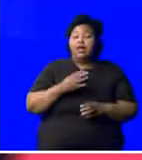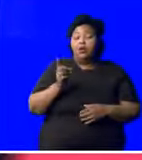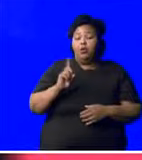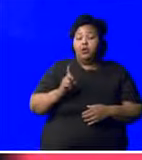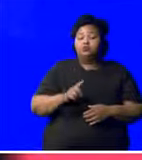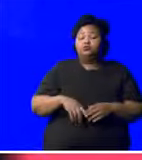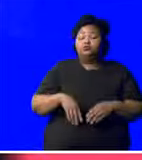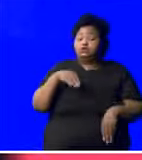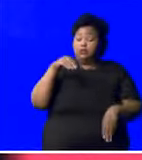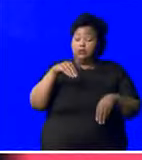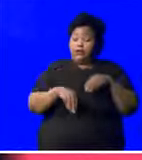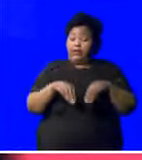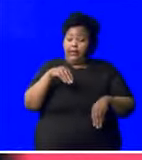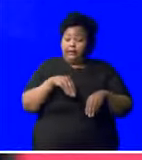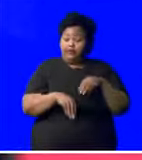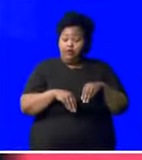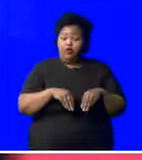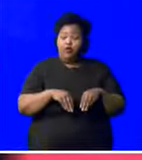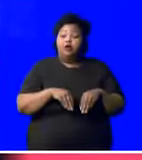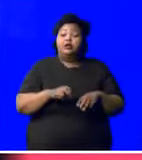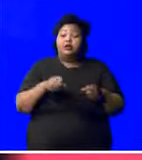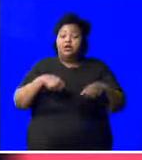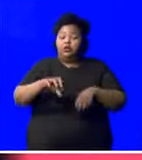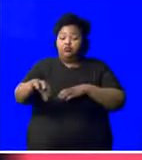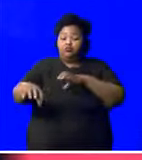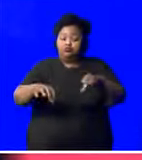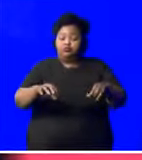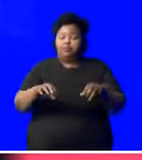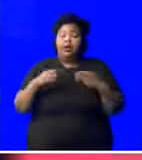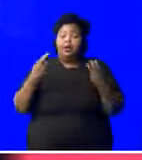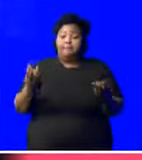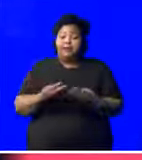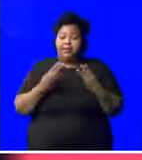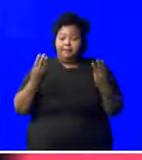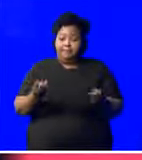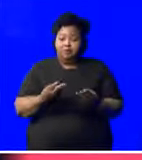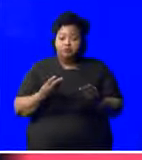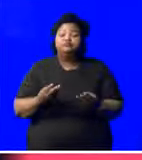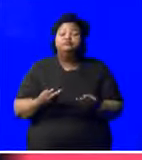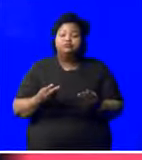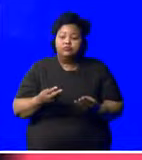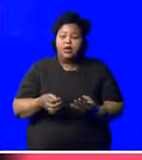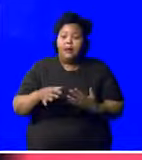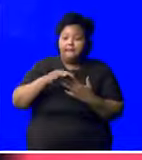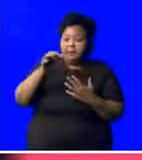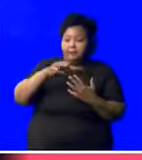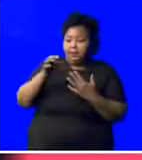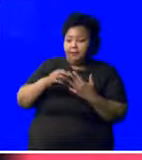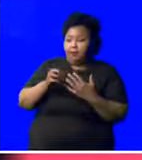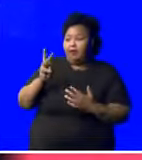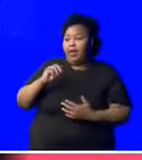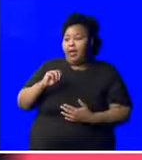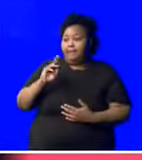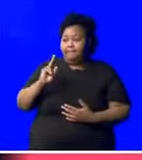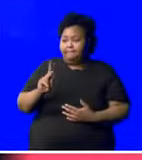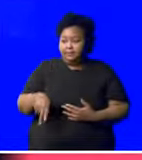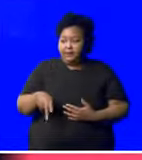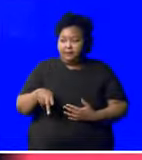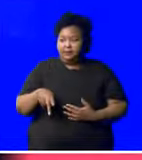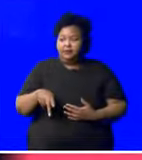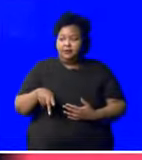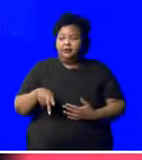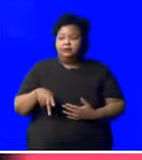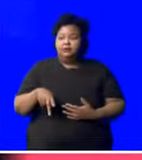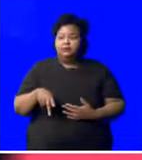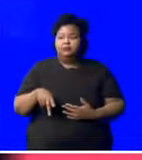muhle umhlaba wonke bengivala South Africa nje nabakhampeni abomusi mayimane basebenzisa le direct representation